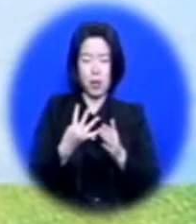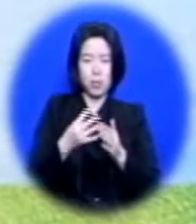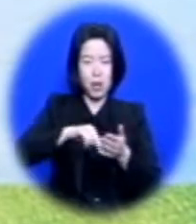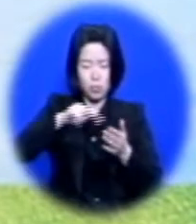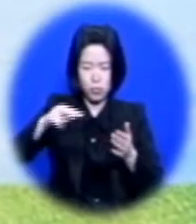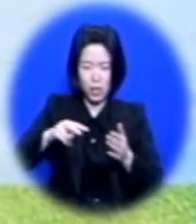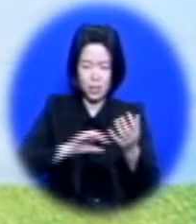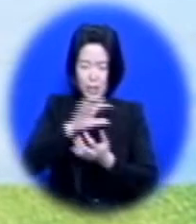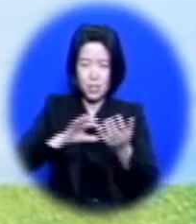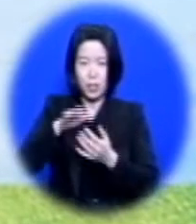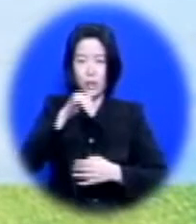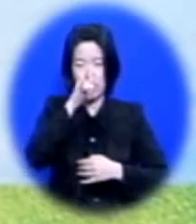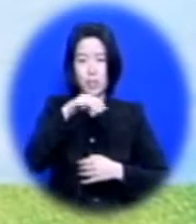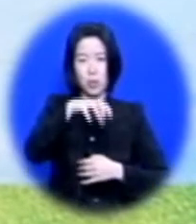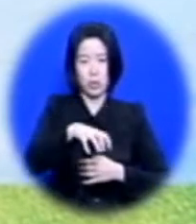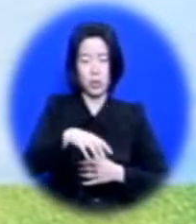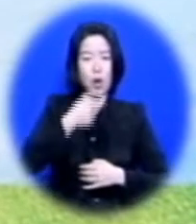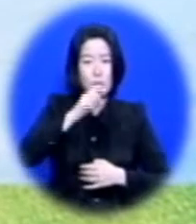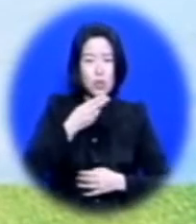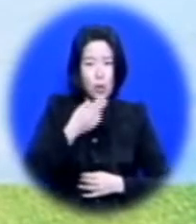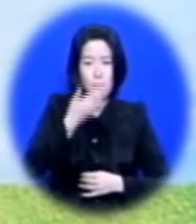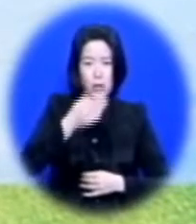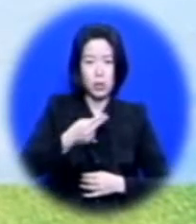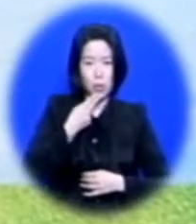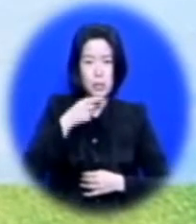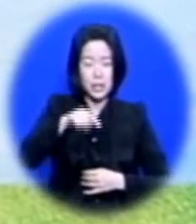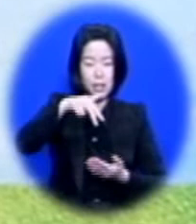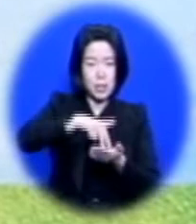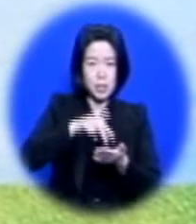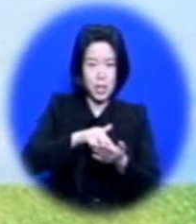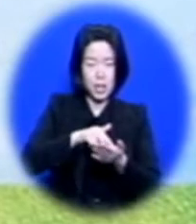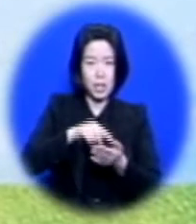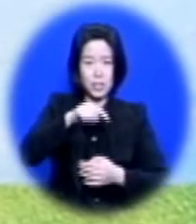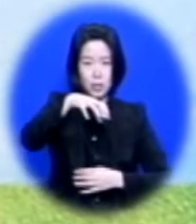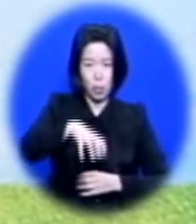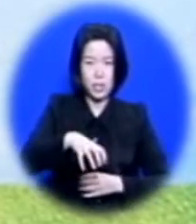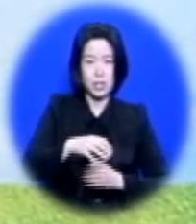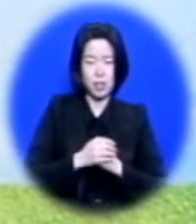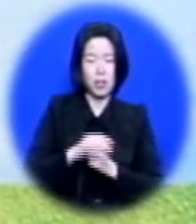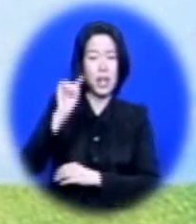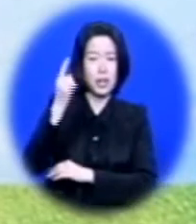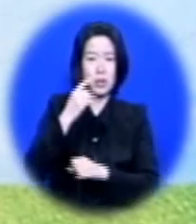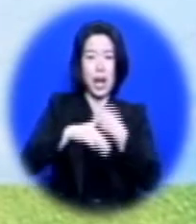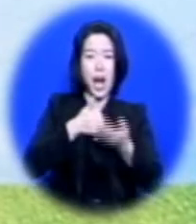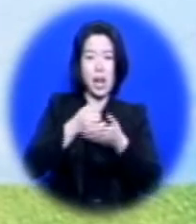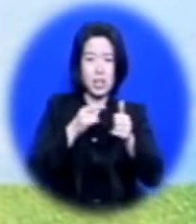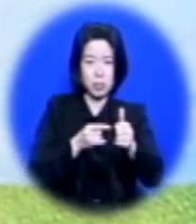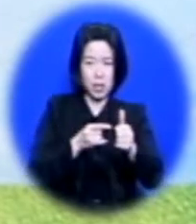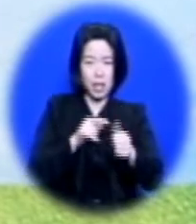성 편에서 물도 없고 먹을 것도 없는 그런 처지에 거기서 다윗이 하나님께